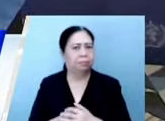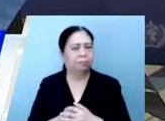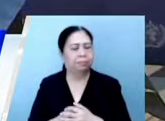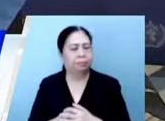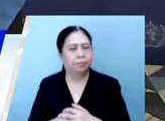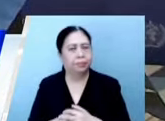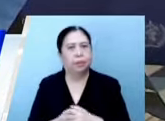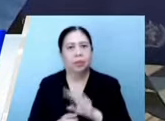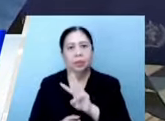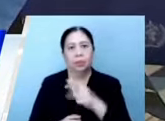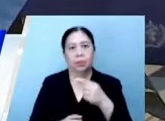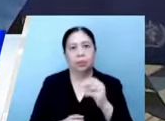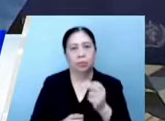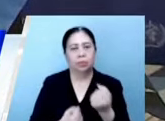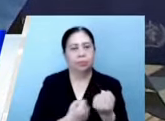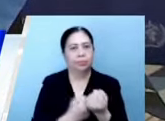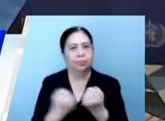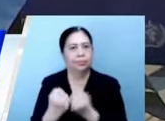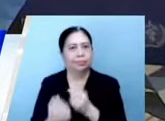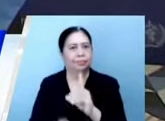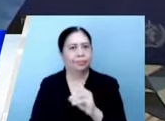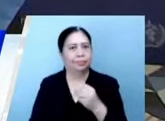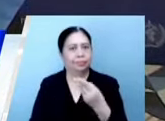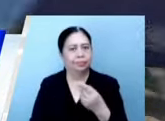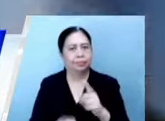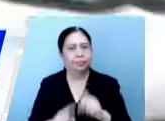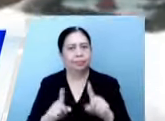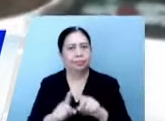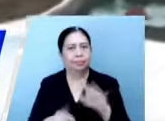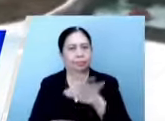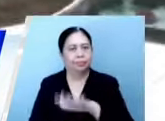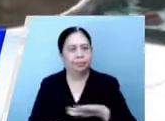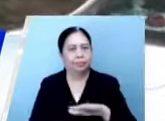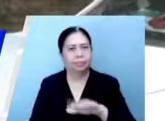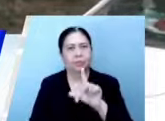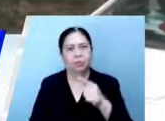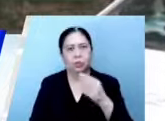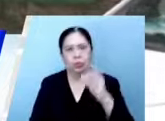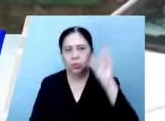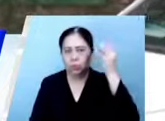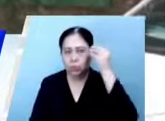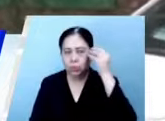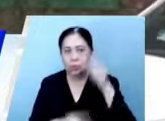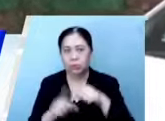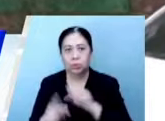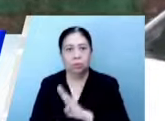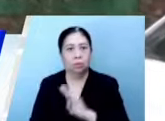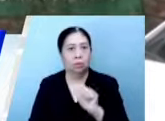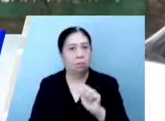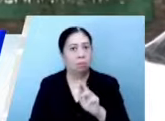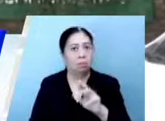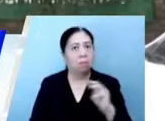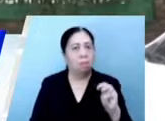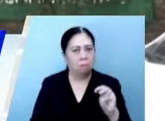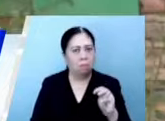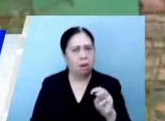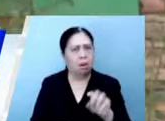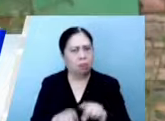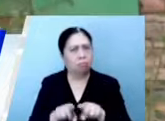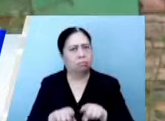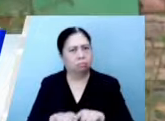WHO sa Department of Health pati sa mga regional at local government tulad sa Bangsamoro Autonomous Region in Muslim Mindanao o